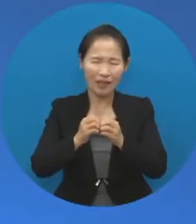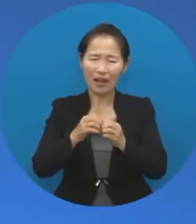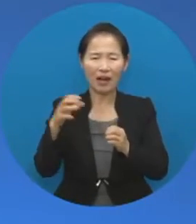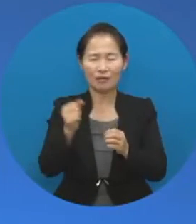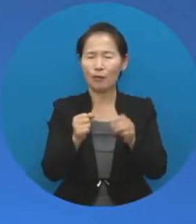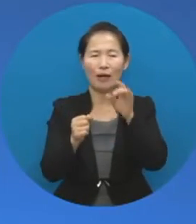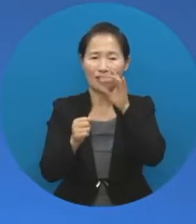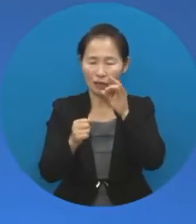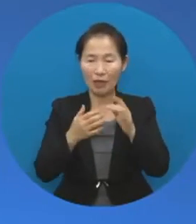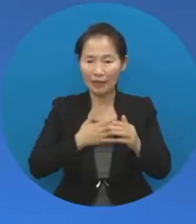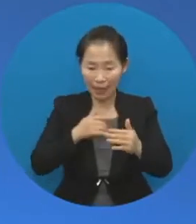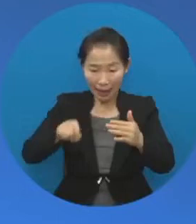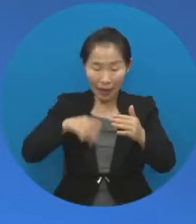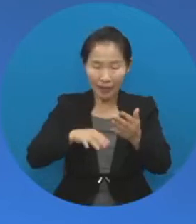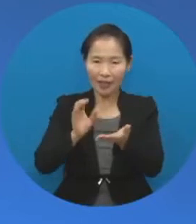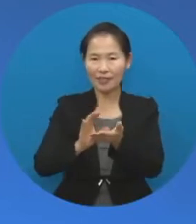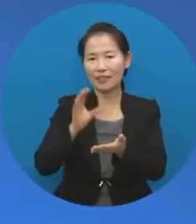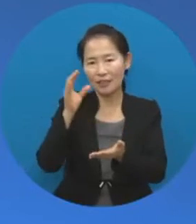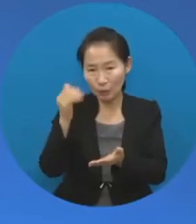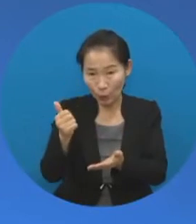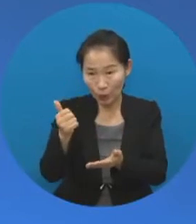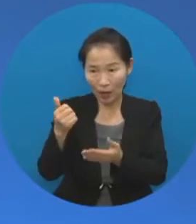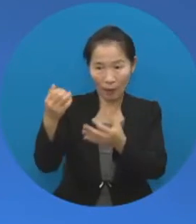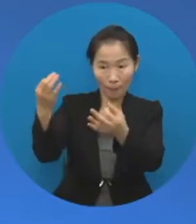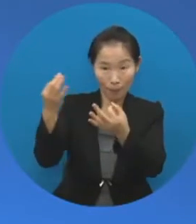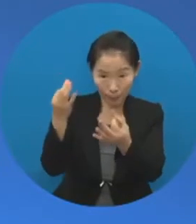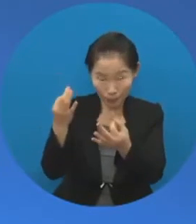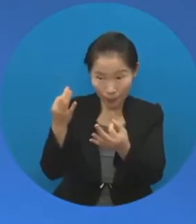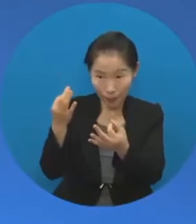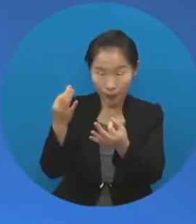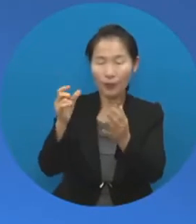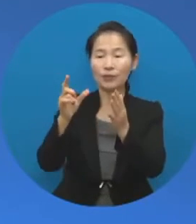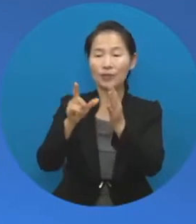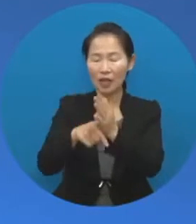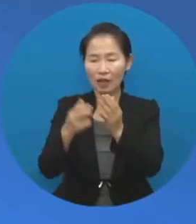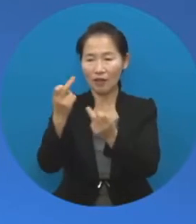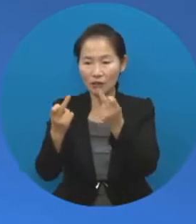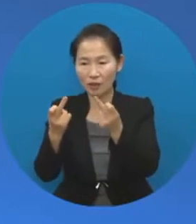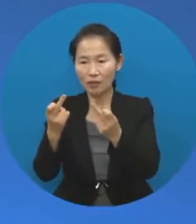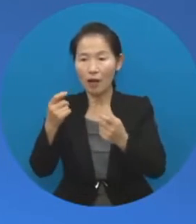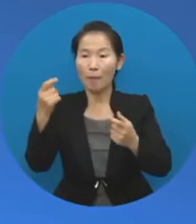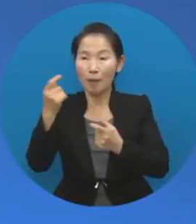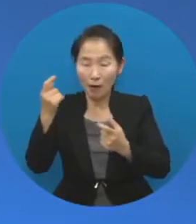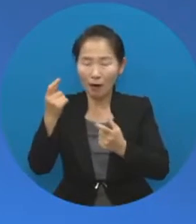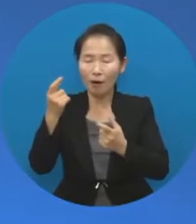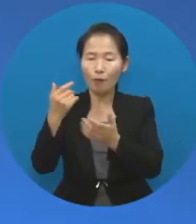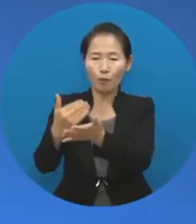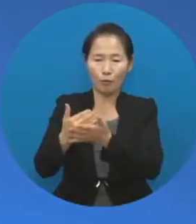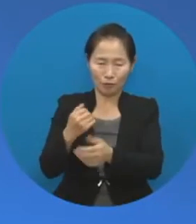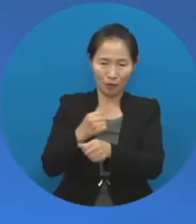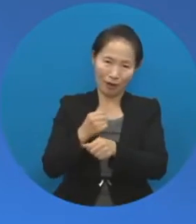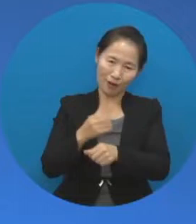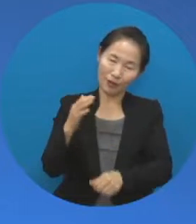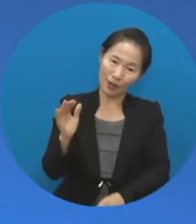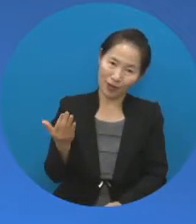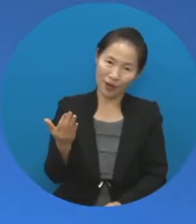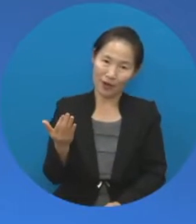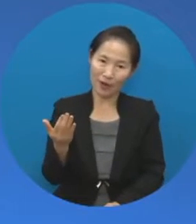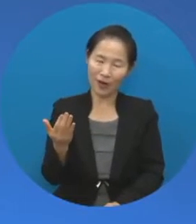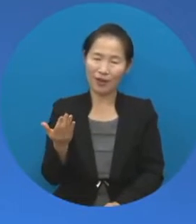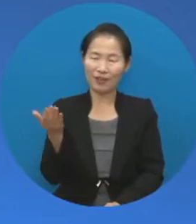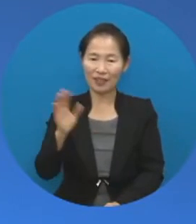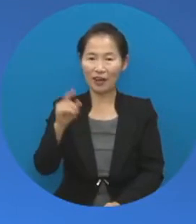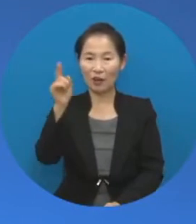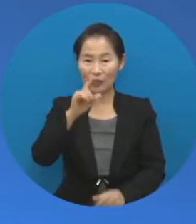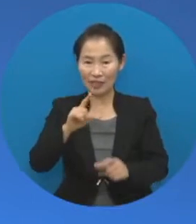나타날 때 그걸 보고 그 형제들이 이제 반해가지고 프로포즈를 한 건데 근데 어느 날 이제